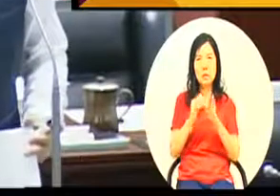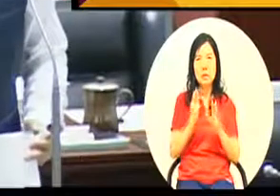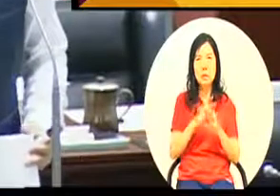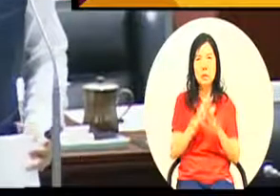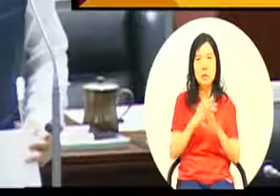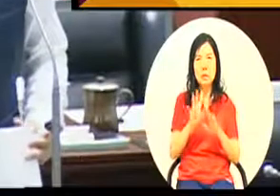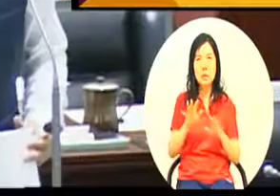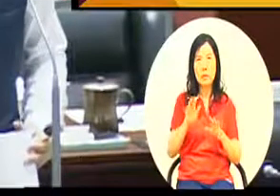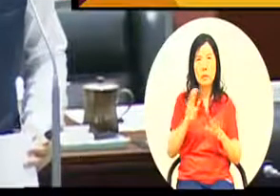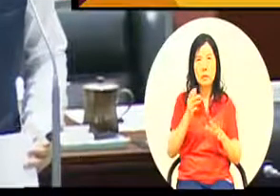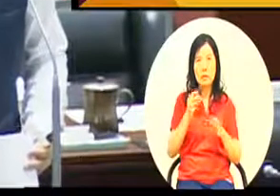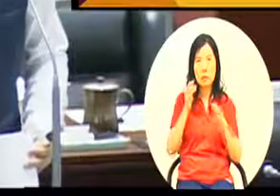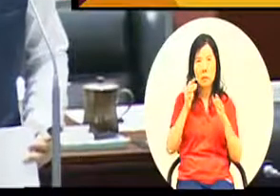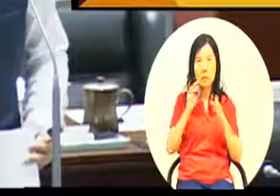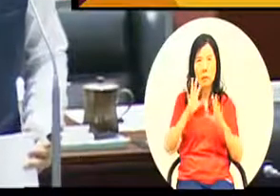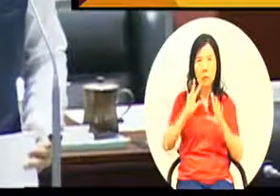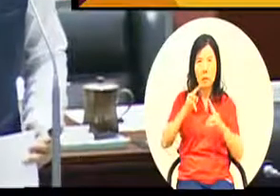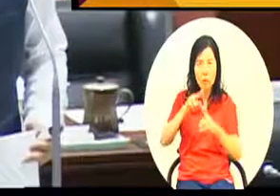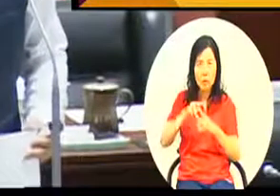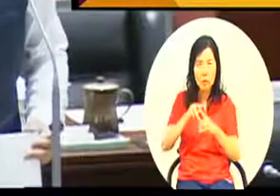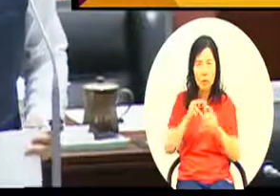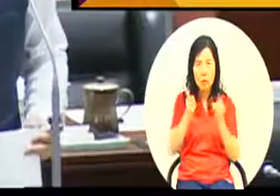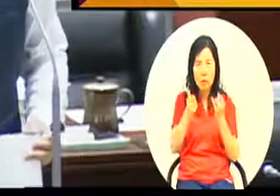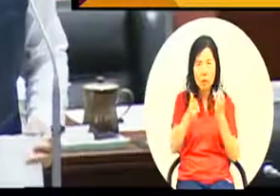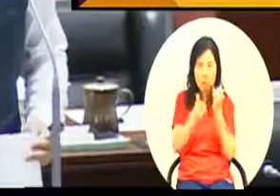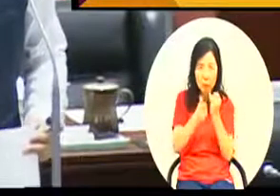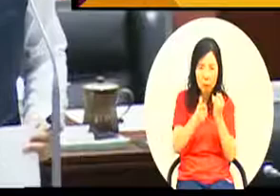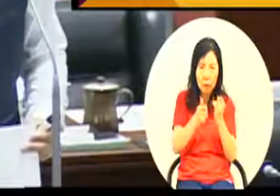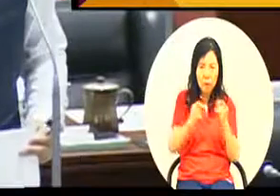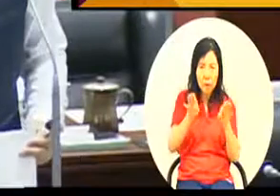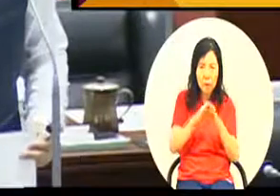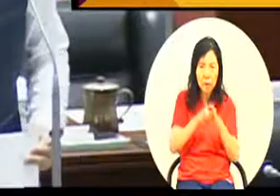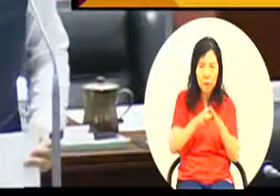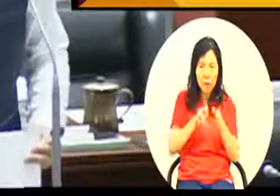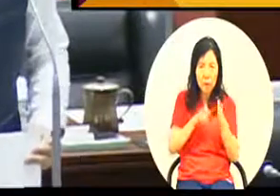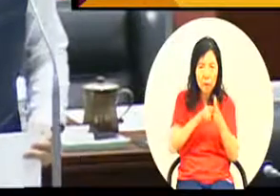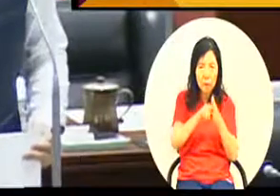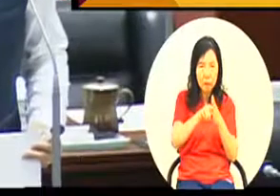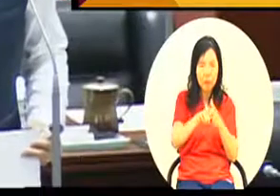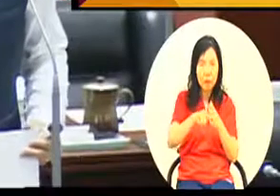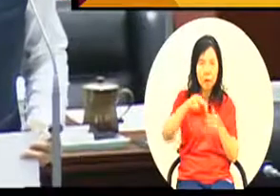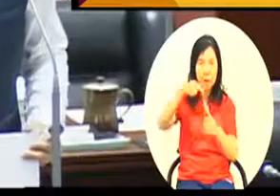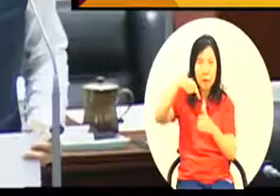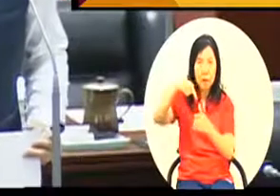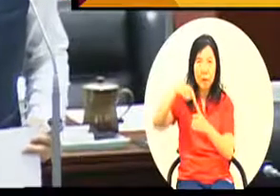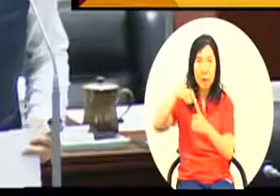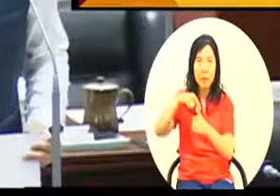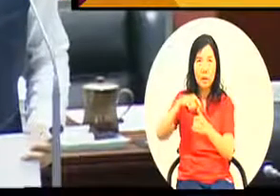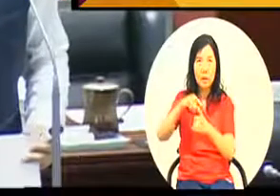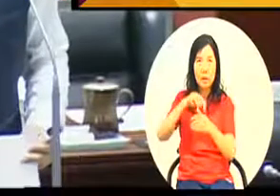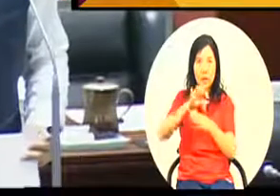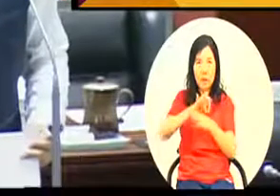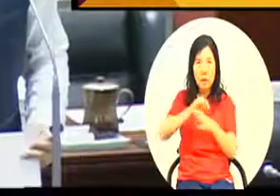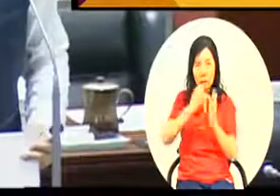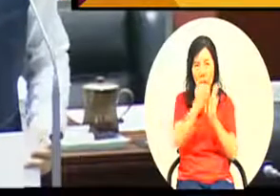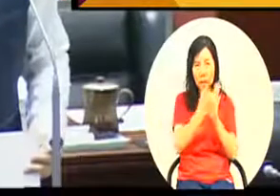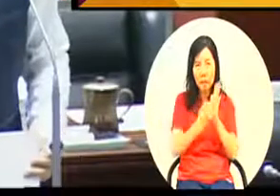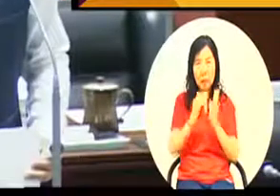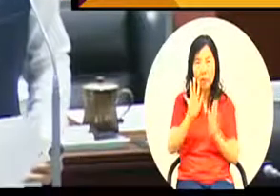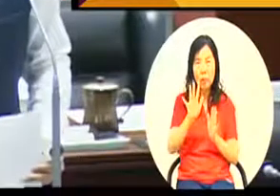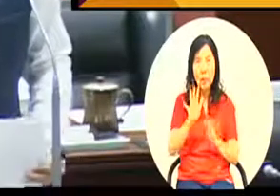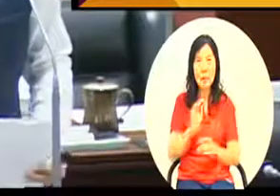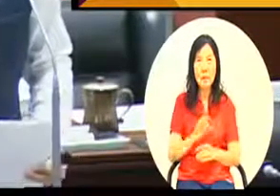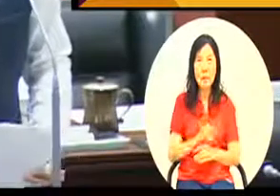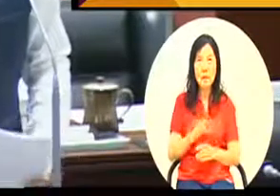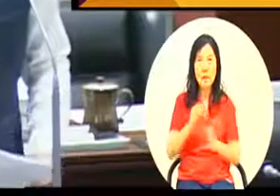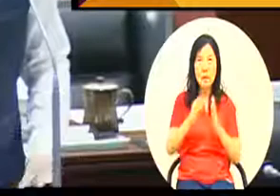到说性别平等教育这个专责或者是课纲吗？局